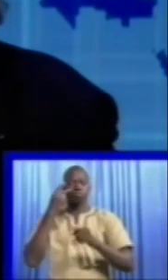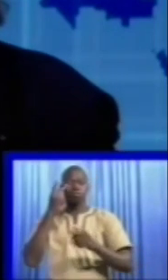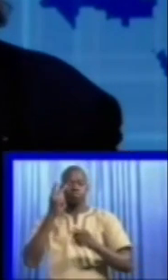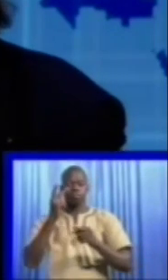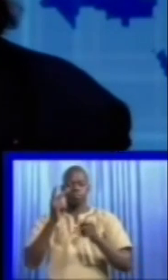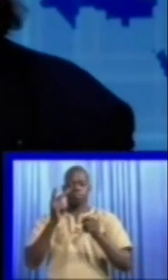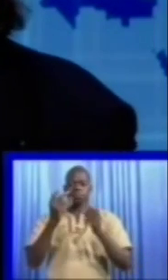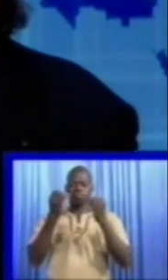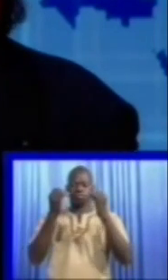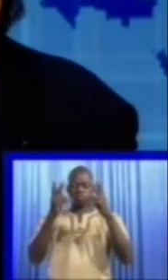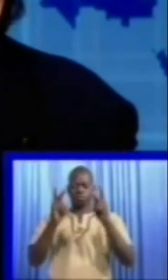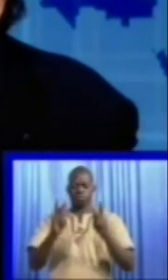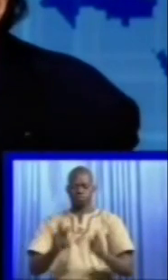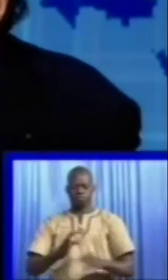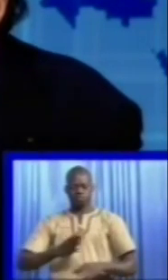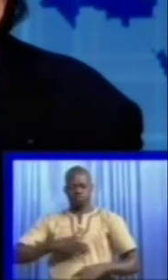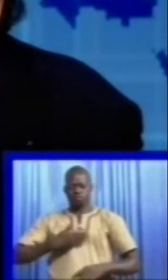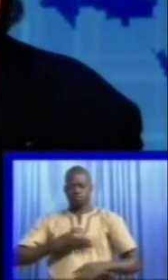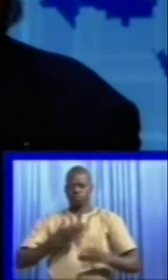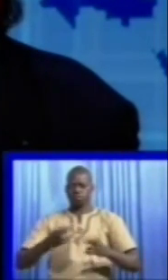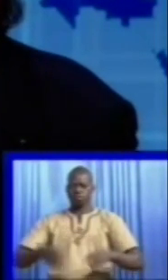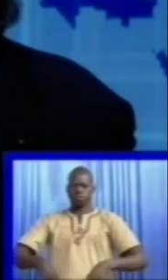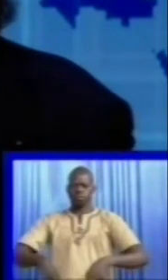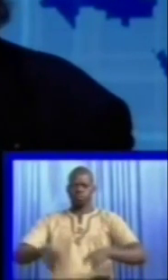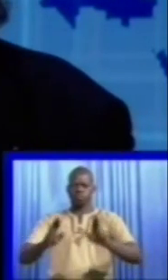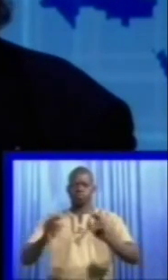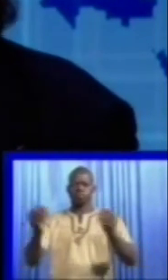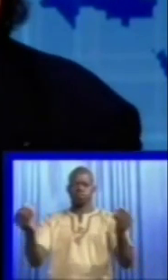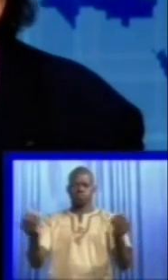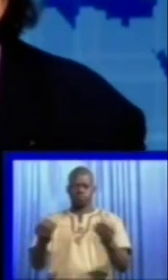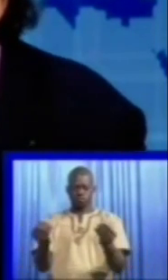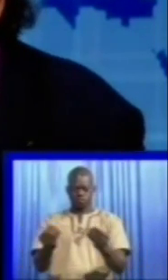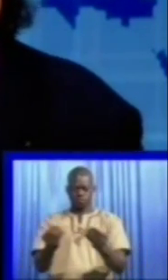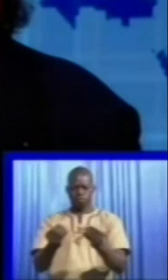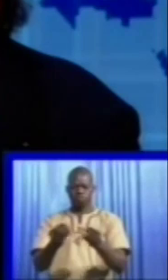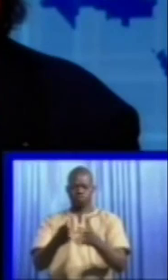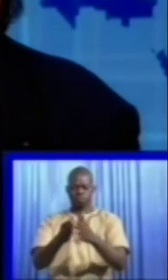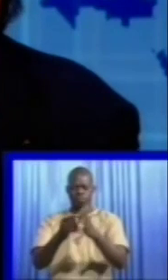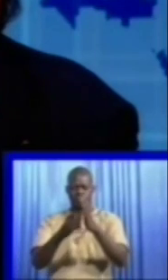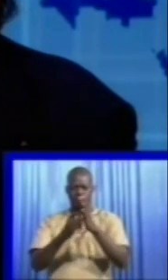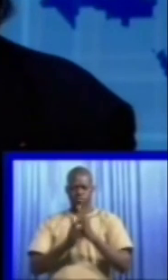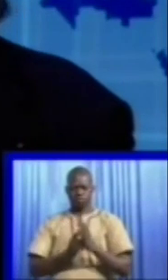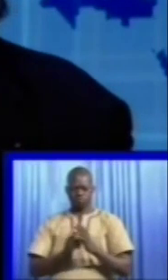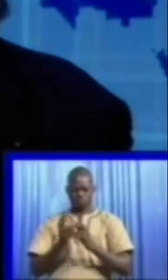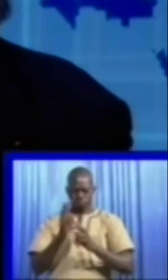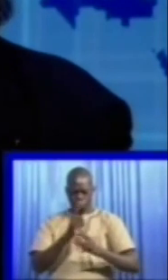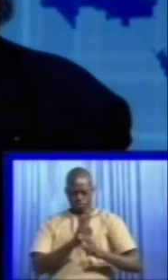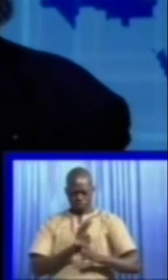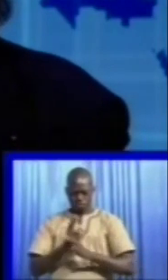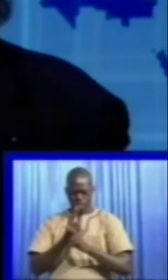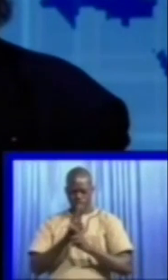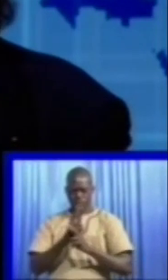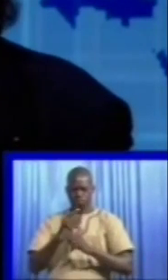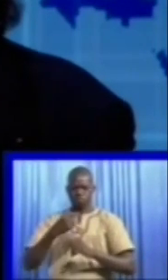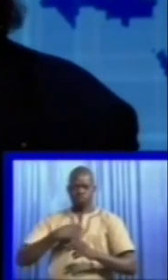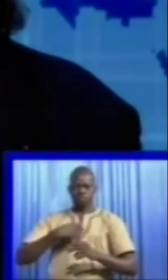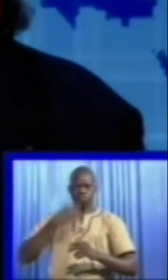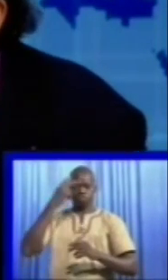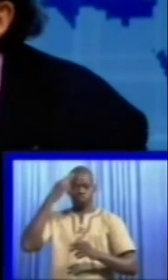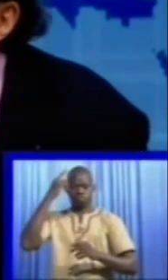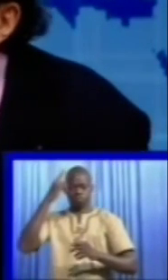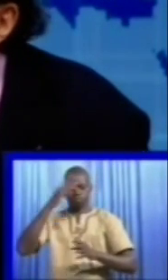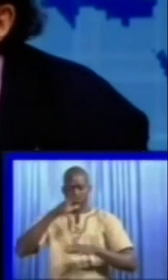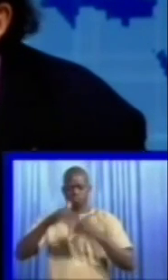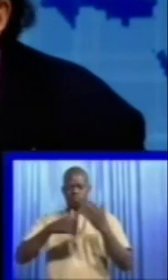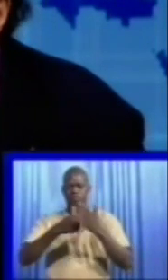fous de joie dans la rue. Bon, d'où cette exigence de vérification. J'ai un rêve, c'est que dans toutes